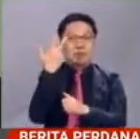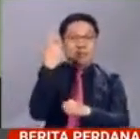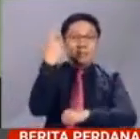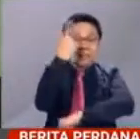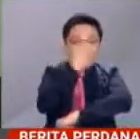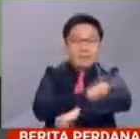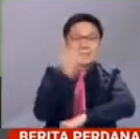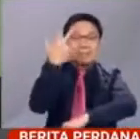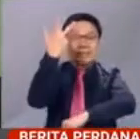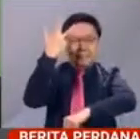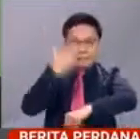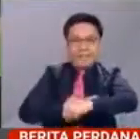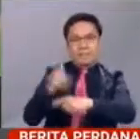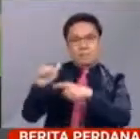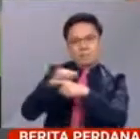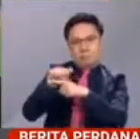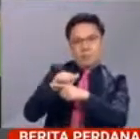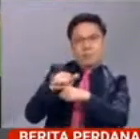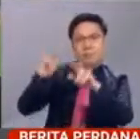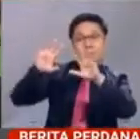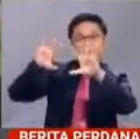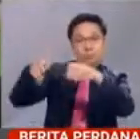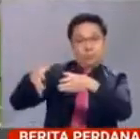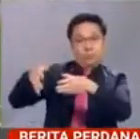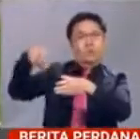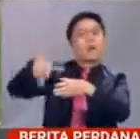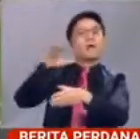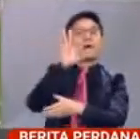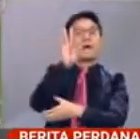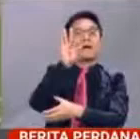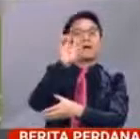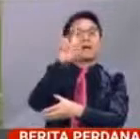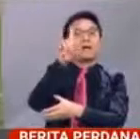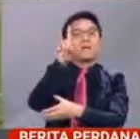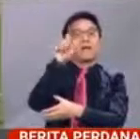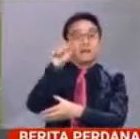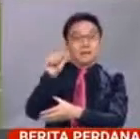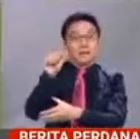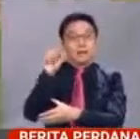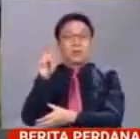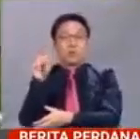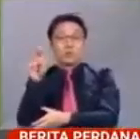Sebelum Liga tertangguh, Felda United merekodkan prestasi mengagumkan.